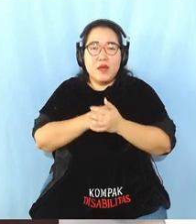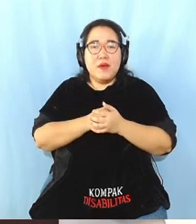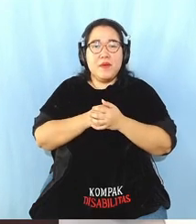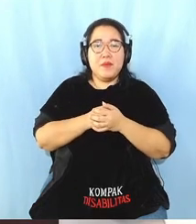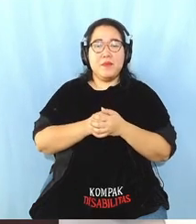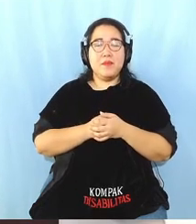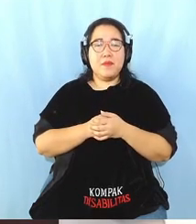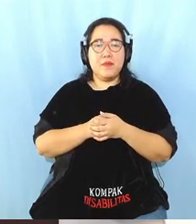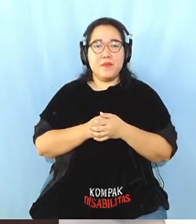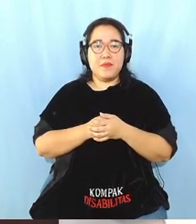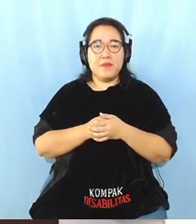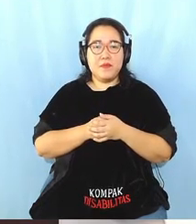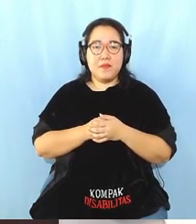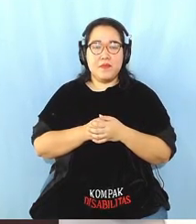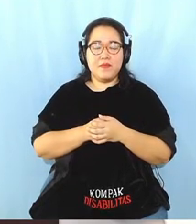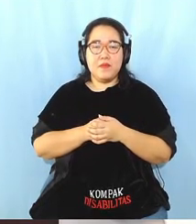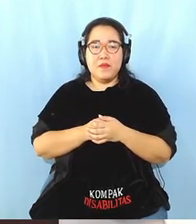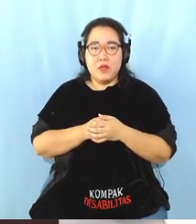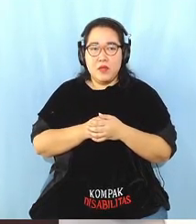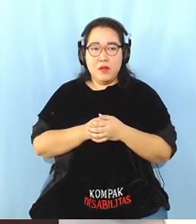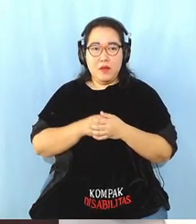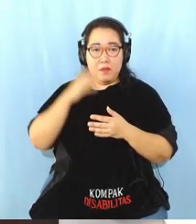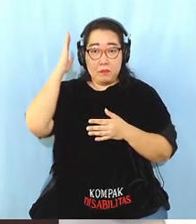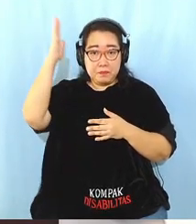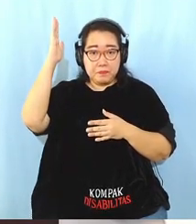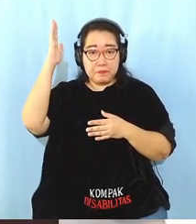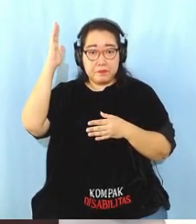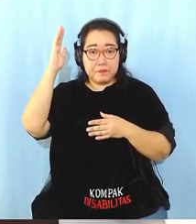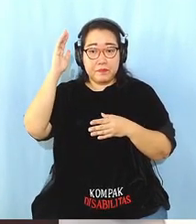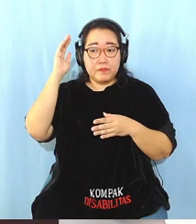Dia memasuki Yerusalem